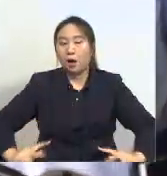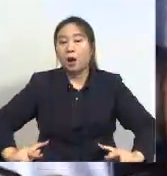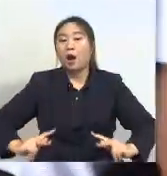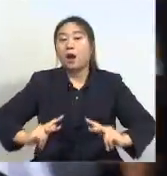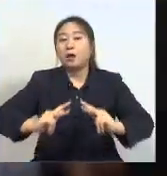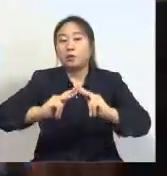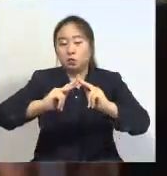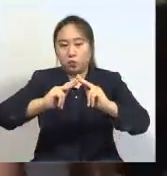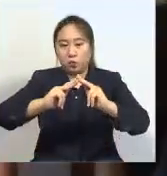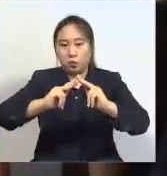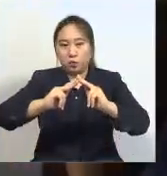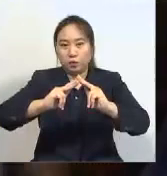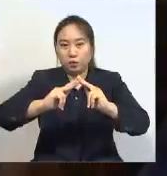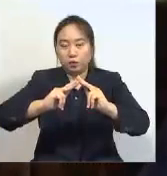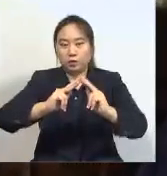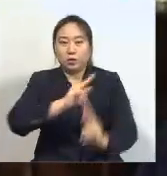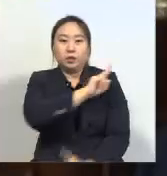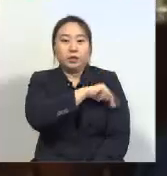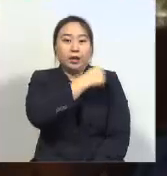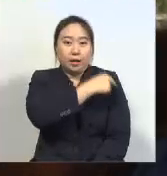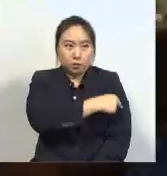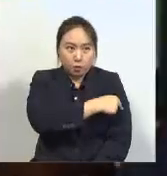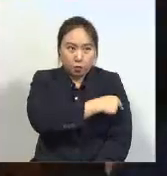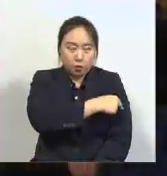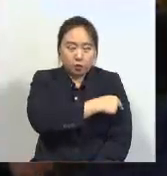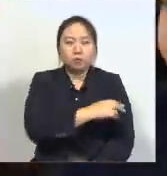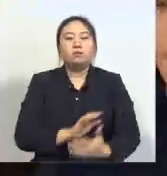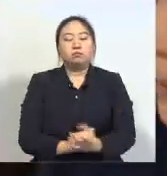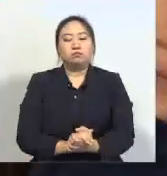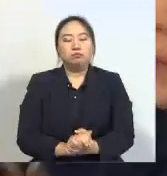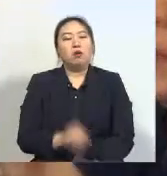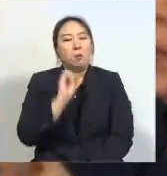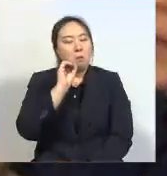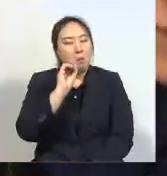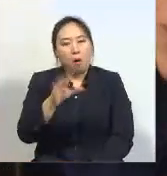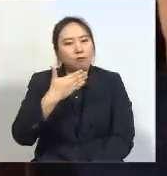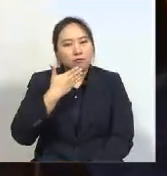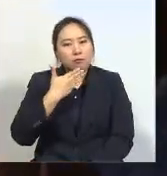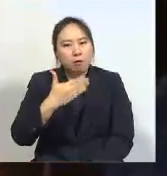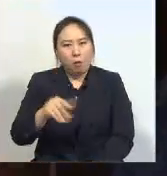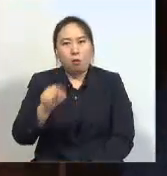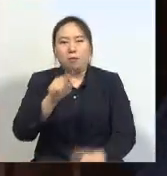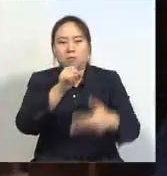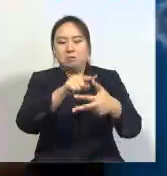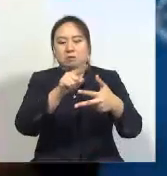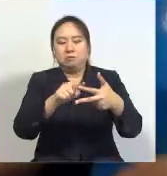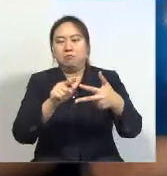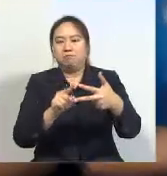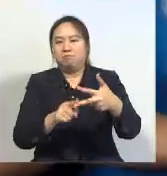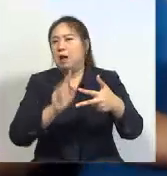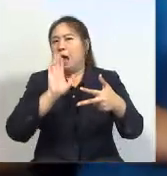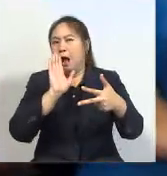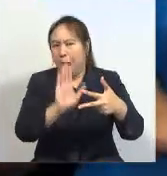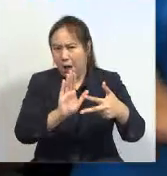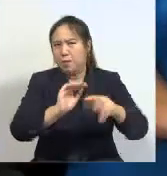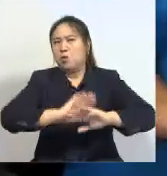รมขออภัยค่ะรัฐมนตรีว่าการกระทรวงสาธารณสุขที่ยืนยันมาตลอดนะคะว่าให้มีการยกเลิกการใช้3สาร